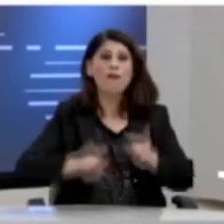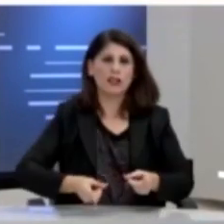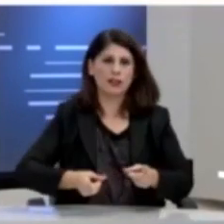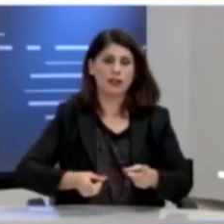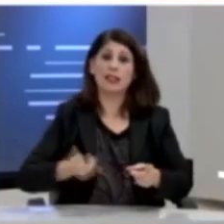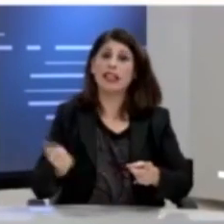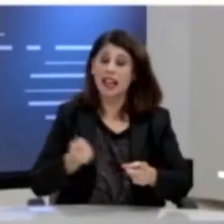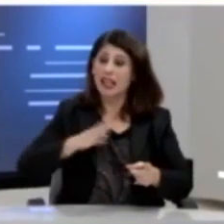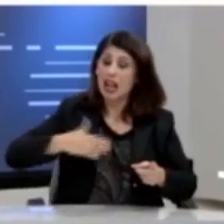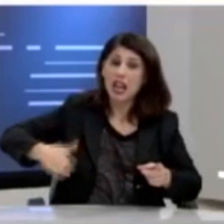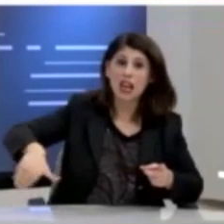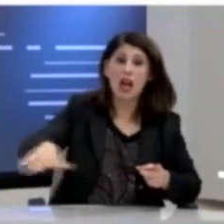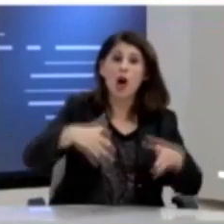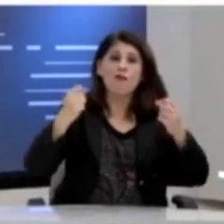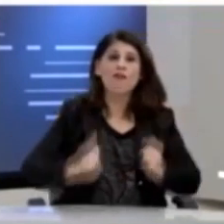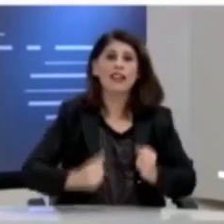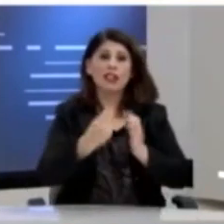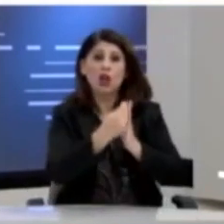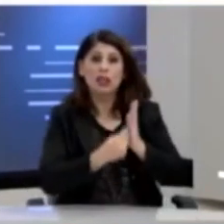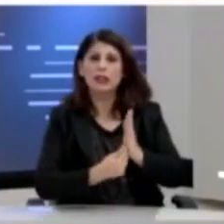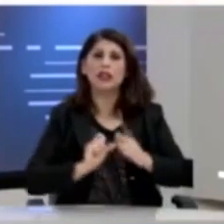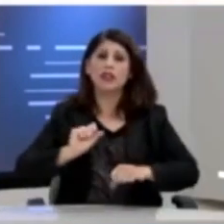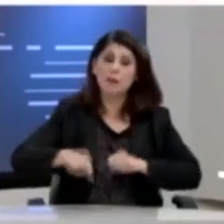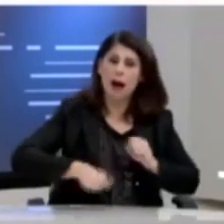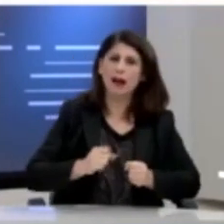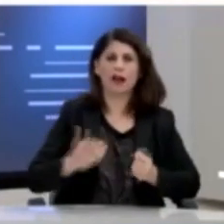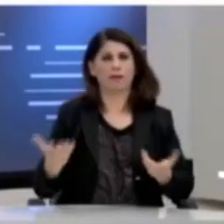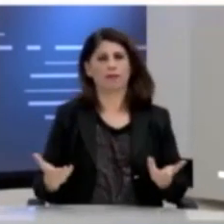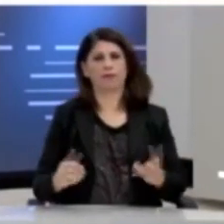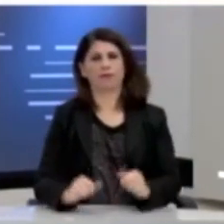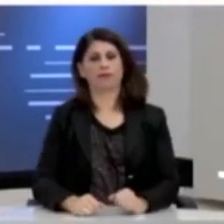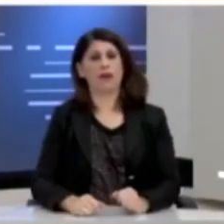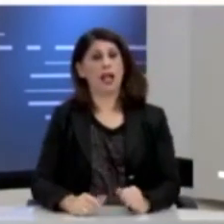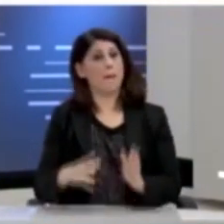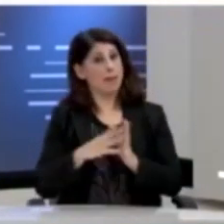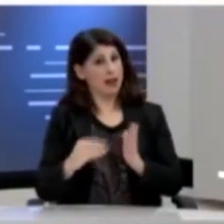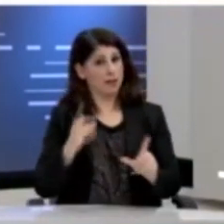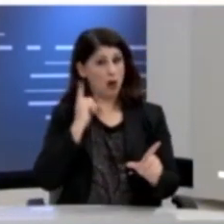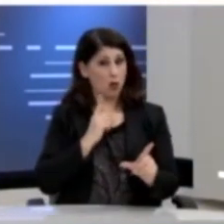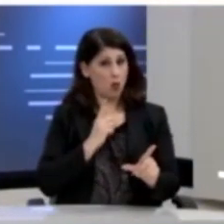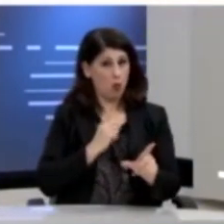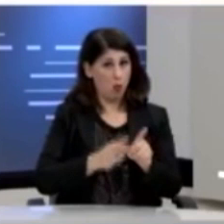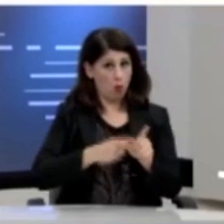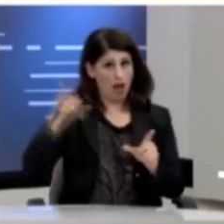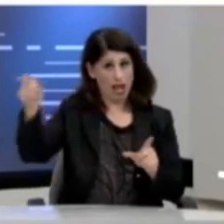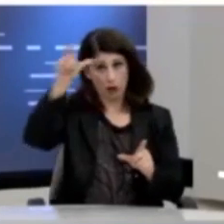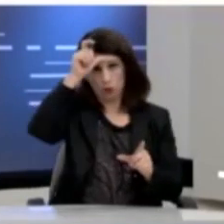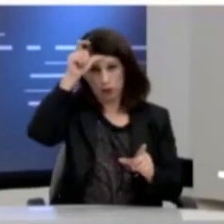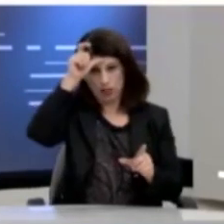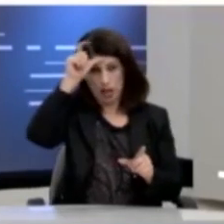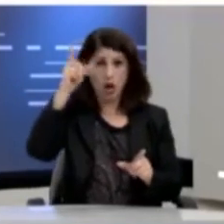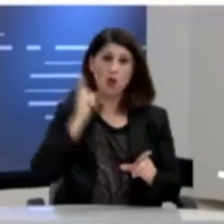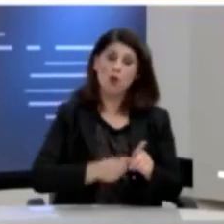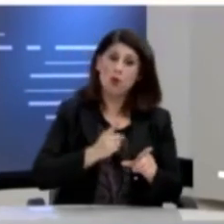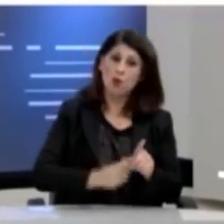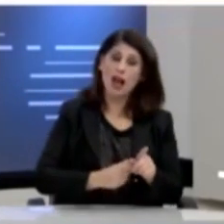και να γίνει βασικό κριτήριο στην πάλη του. Για παράδειγμα, το Κομμουνιστικό Κόμμα Τουρκίας, το